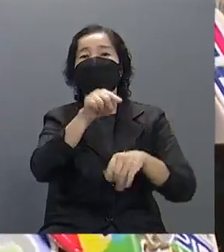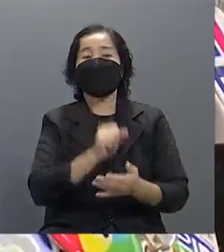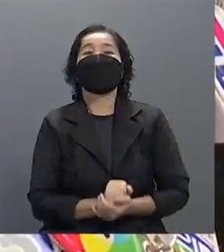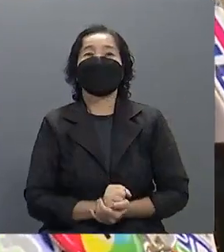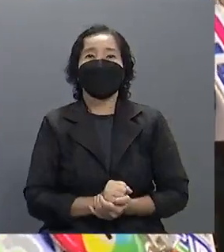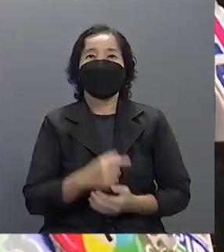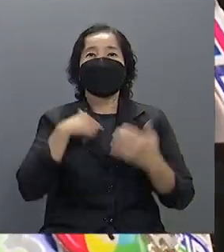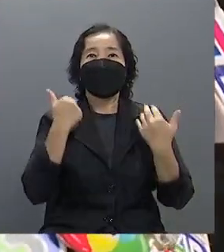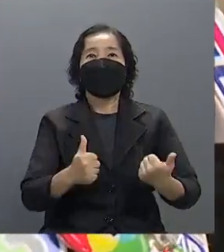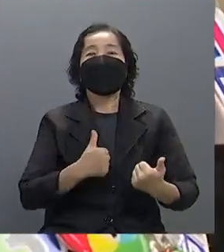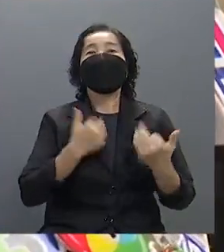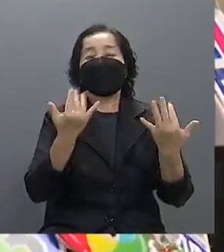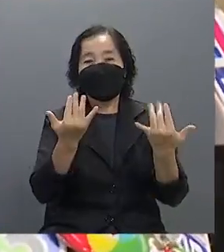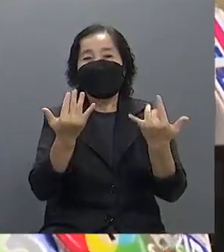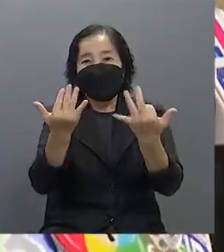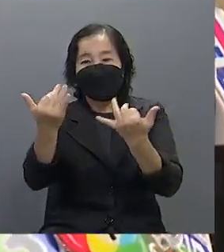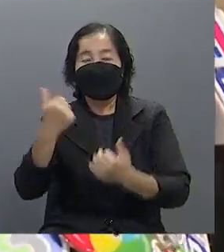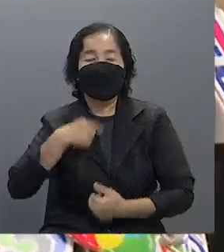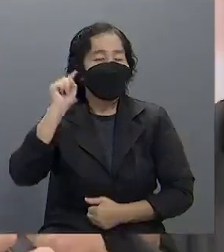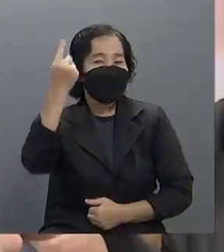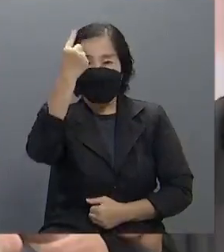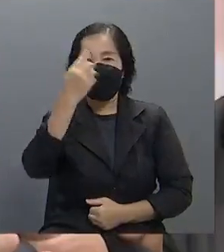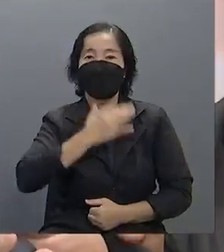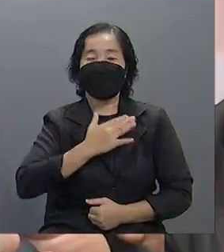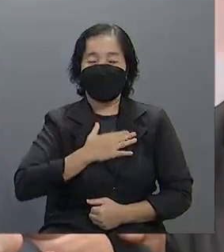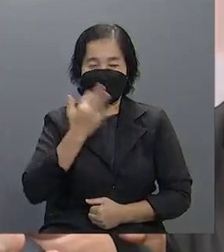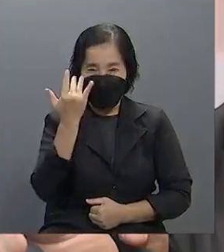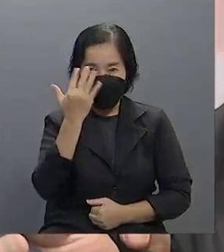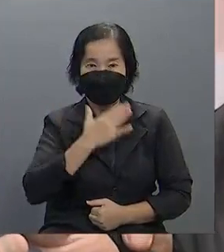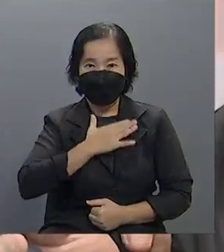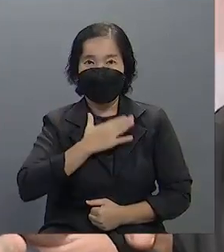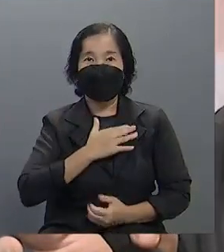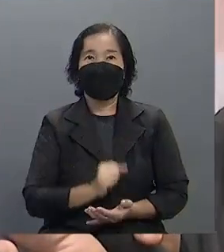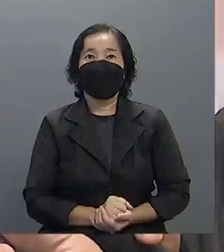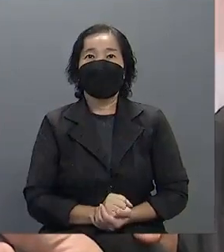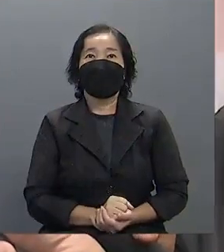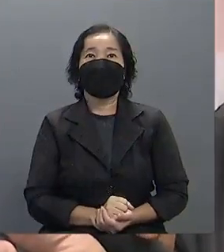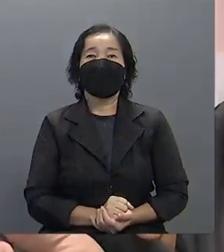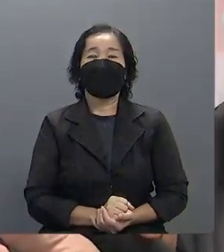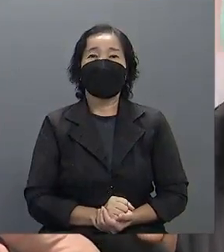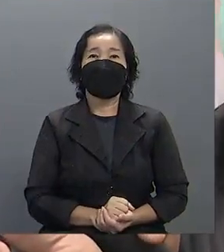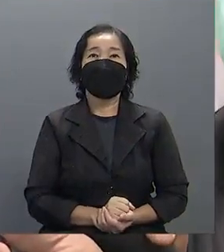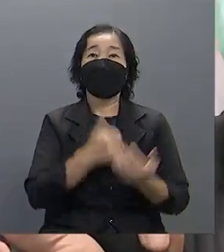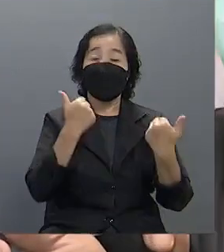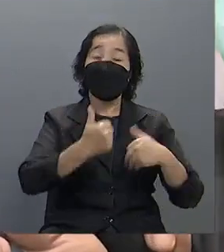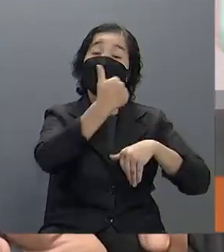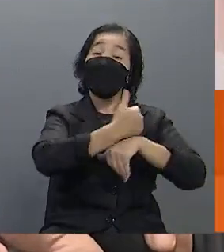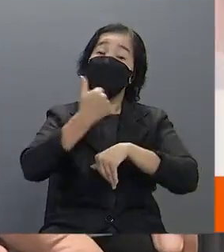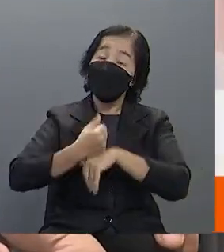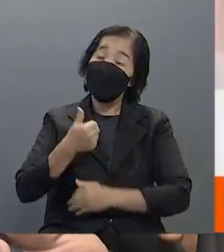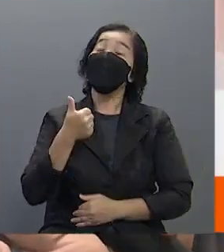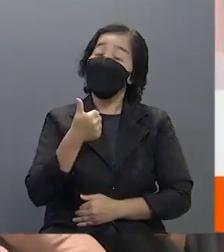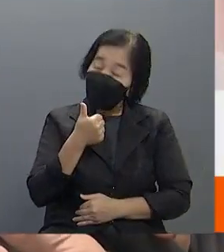เซอร์ไพรส์สำหรับวันนี้แล้วก็เป็นเรื่องใหม่สำหรับสังคมแน่นอนครับ เพราะฉะนั้นรัฐมนตรีก็สามารถที่จะชี้แจงได้อยู่ในระดับ